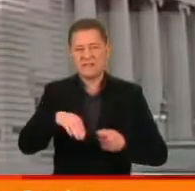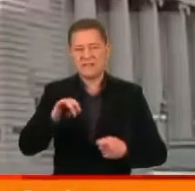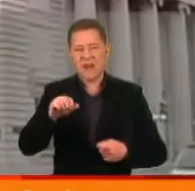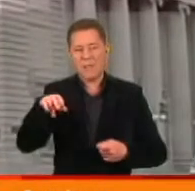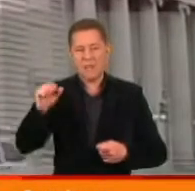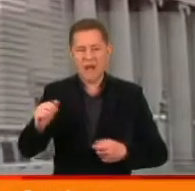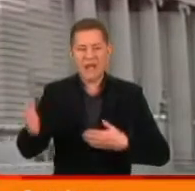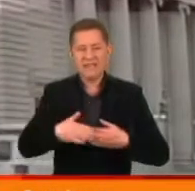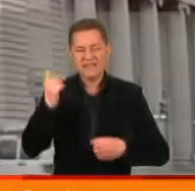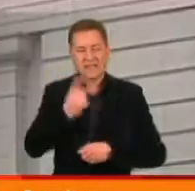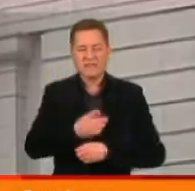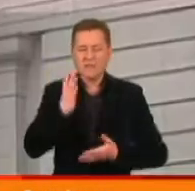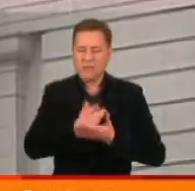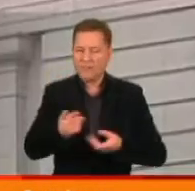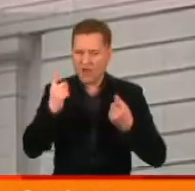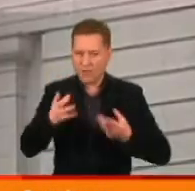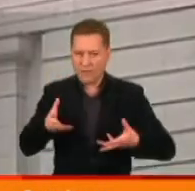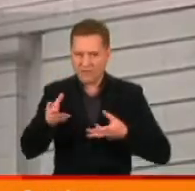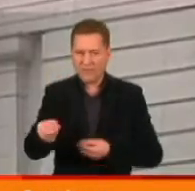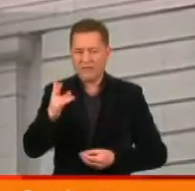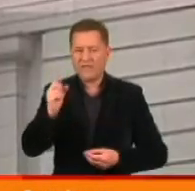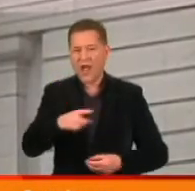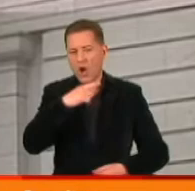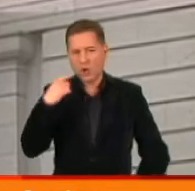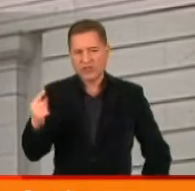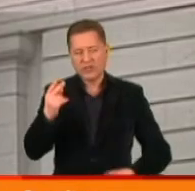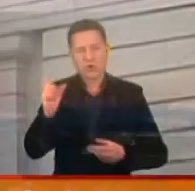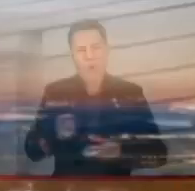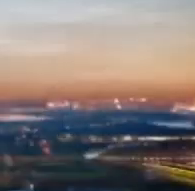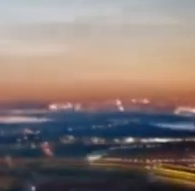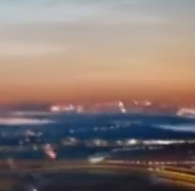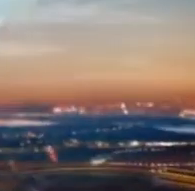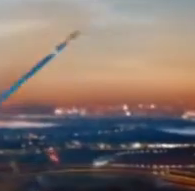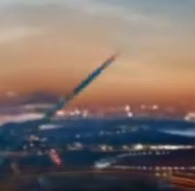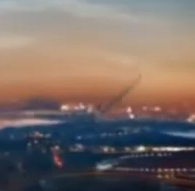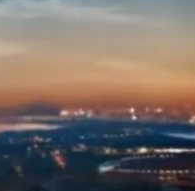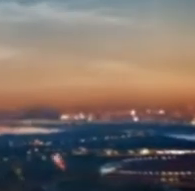Трампа, санкції матимуть вагомий вплив на російську економіку.